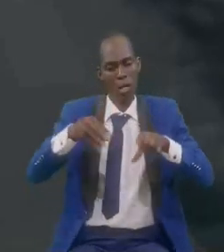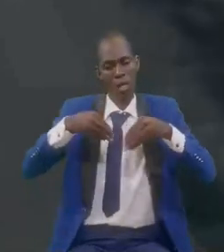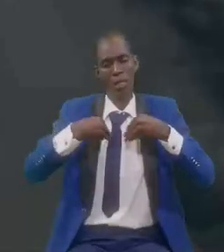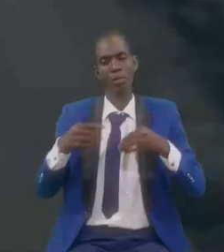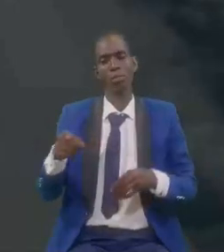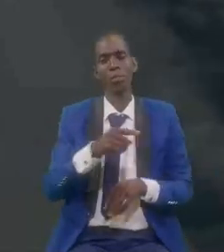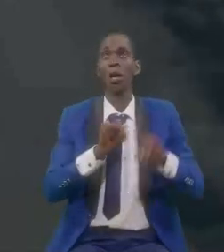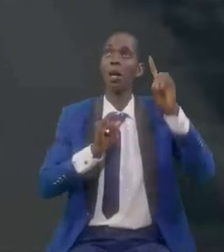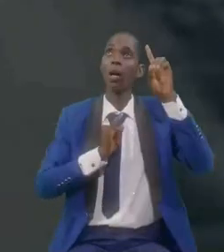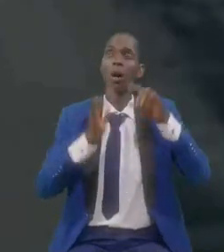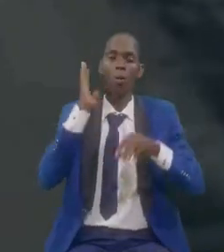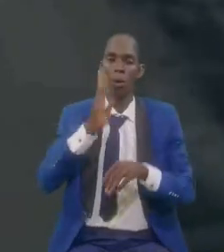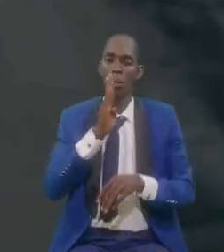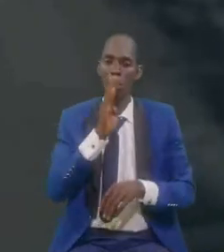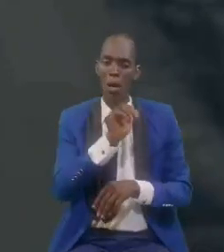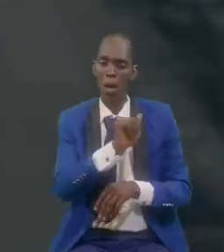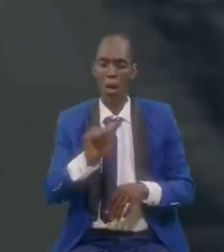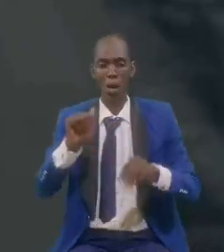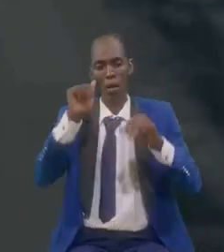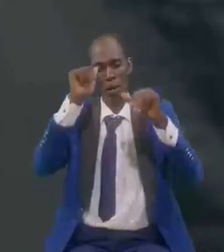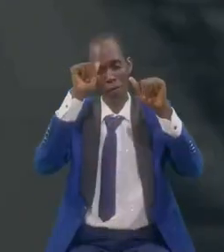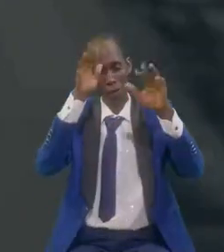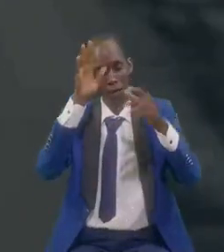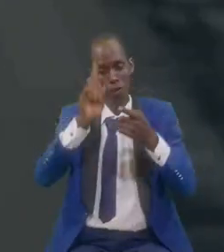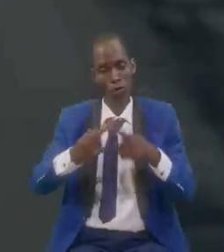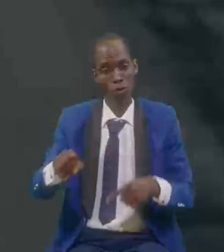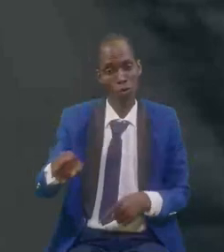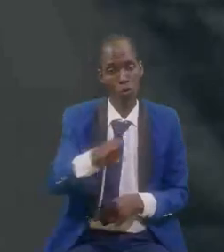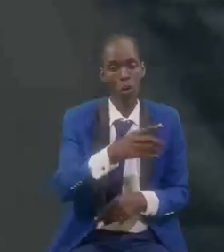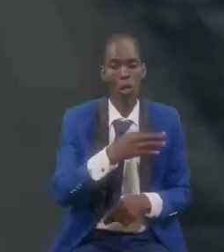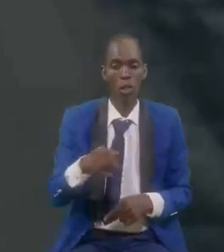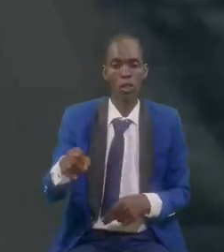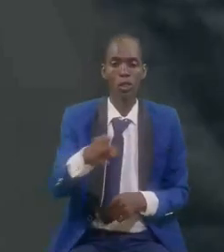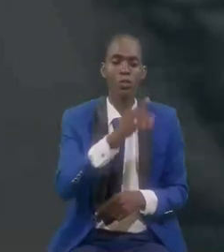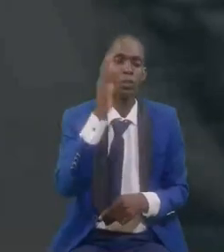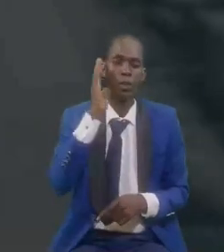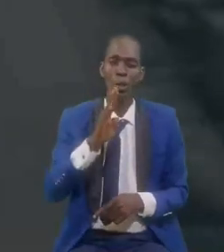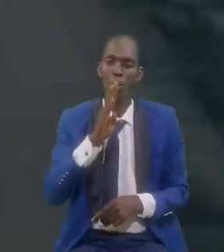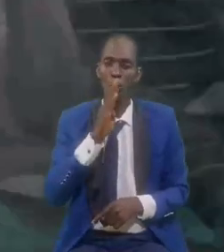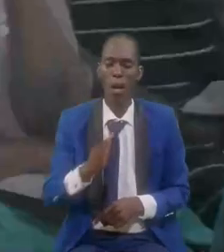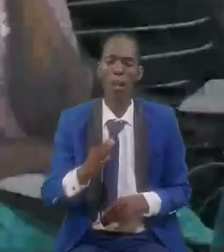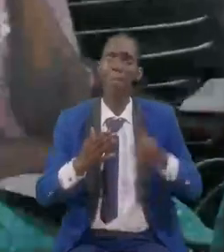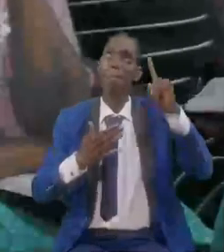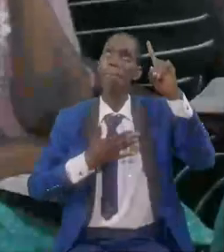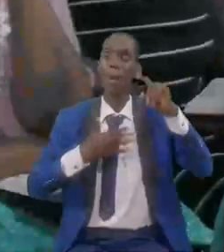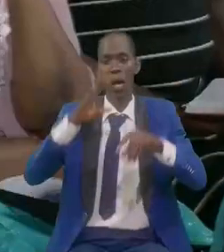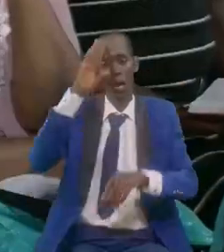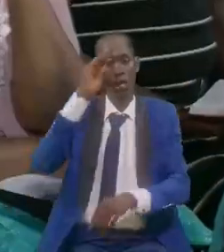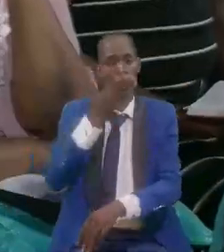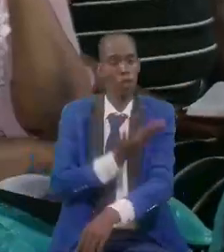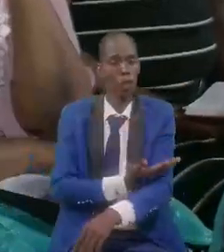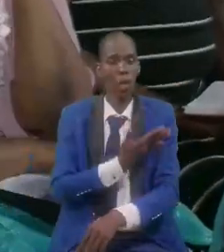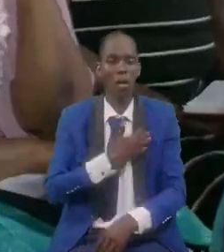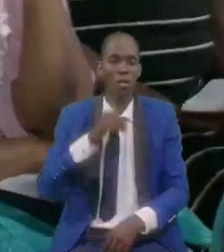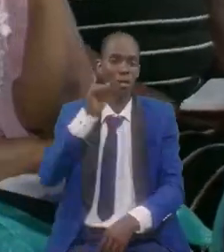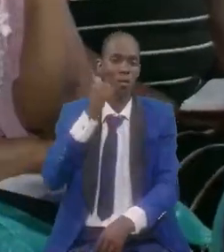serai pour vous un père, et vous serez pour moi mes fils et des filles, dit